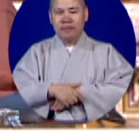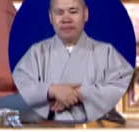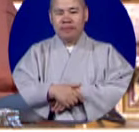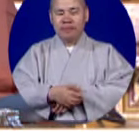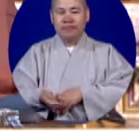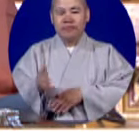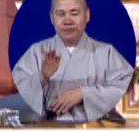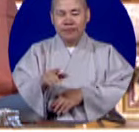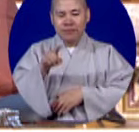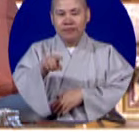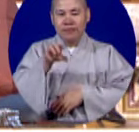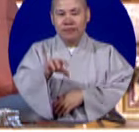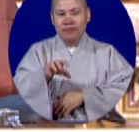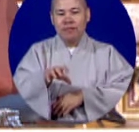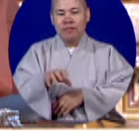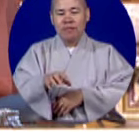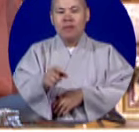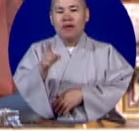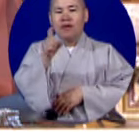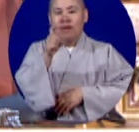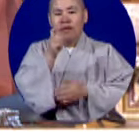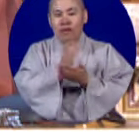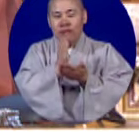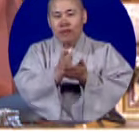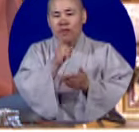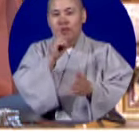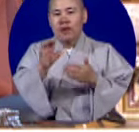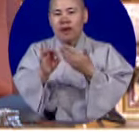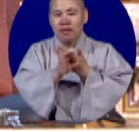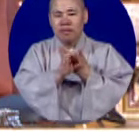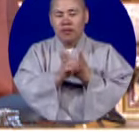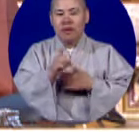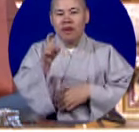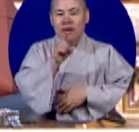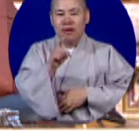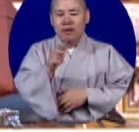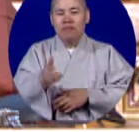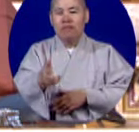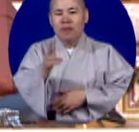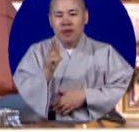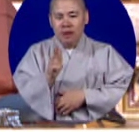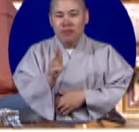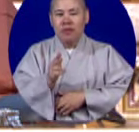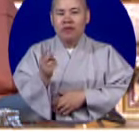그런데 거기서 10가지를 말하면 10바라밀이고